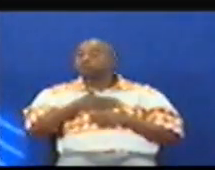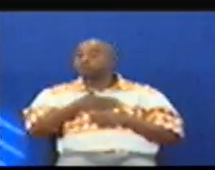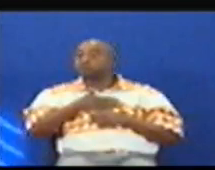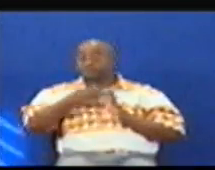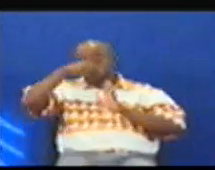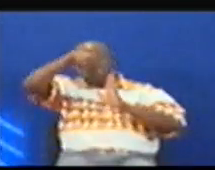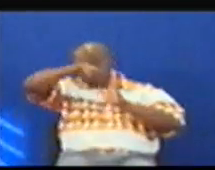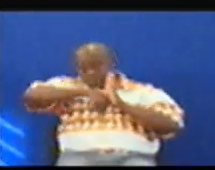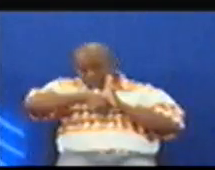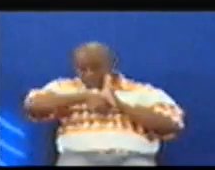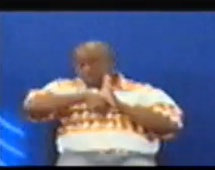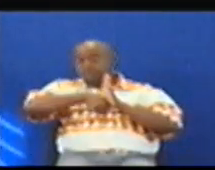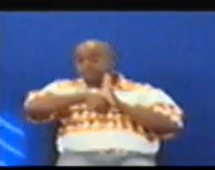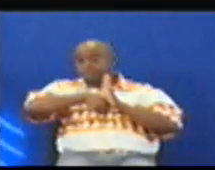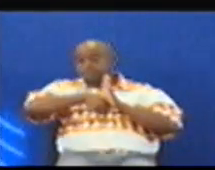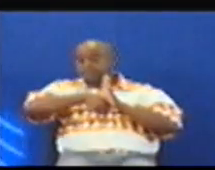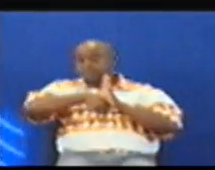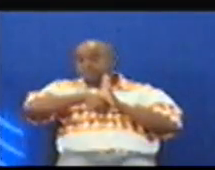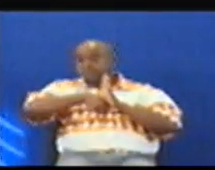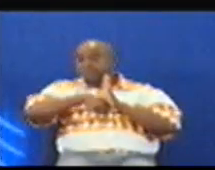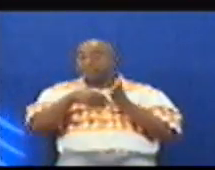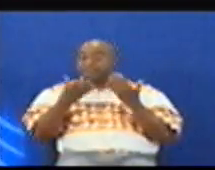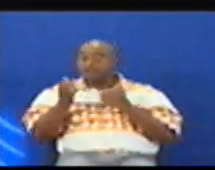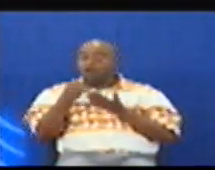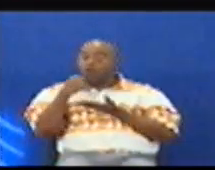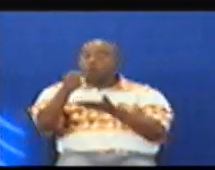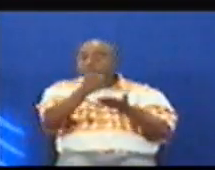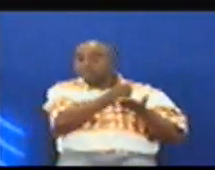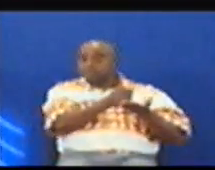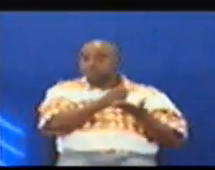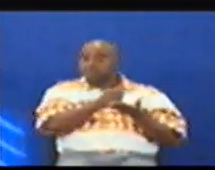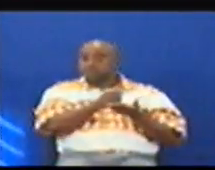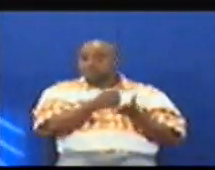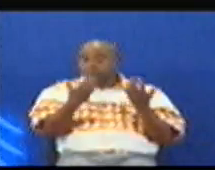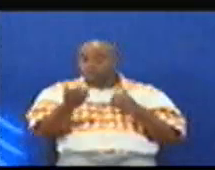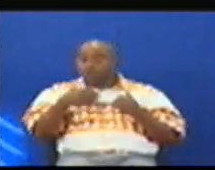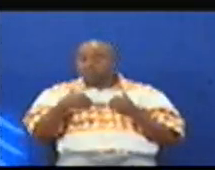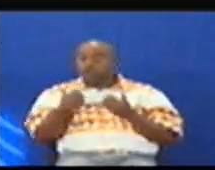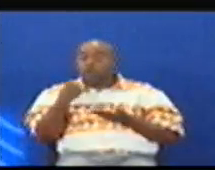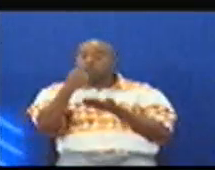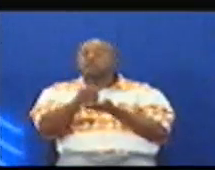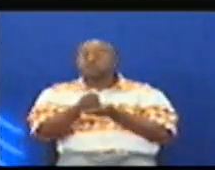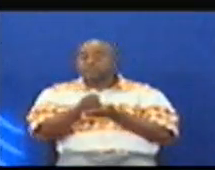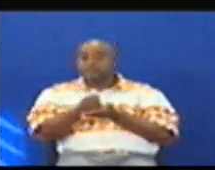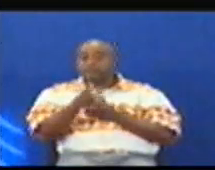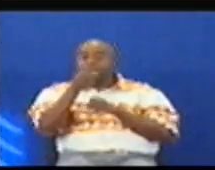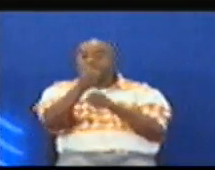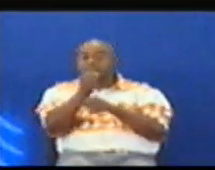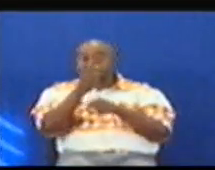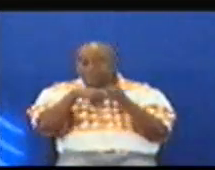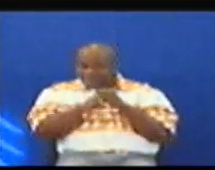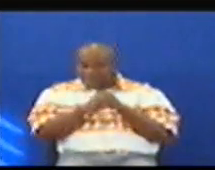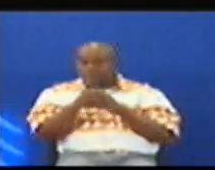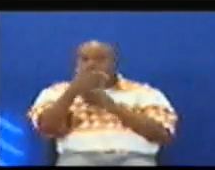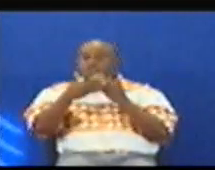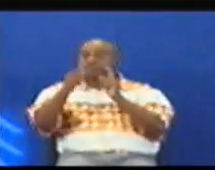Sahara. Na Mheshimiwa Spika, tafiti zinaonyesha wawekezaji ambao walikuwa wanataka kuinject capital katika emerging new markets zaidi ya mitaji